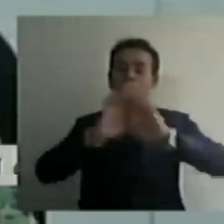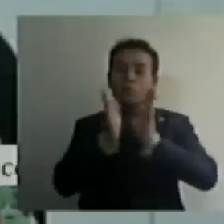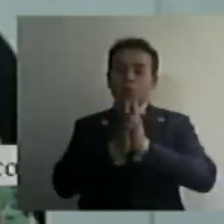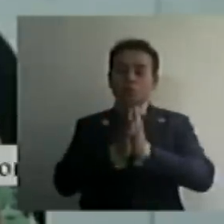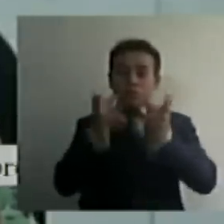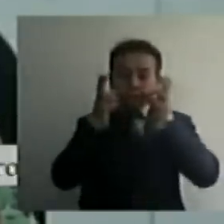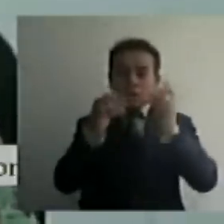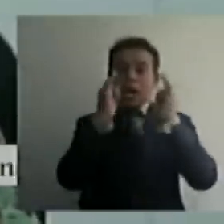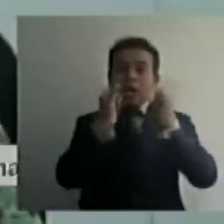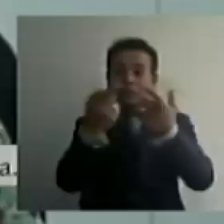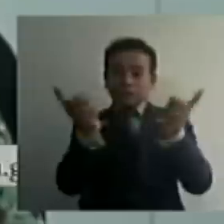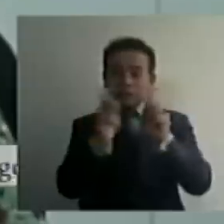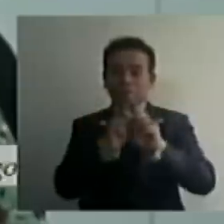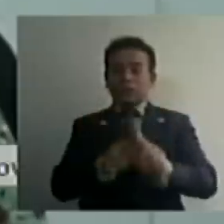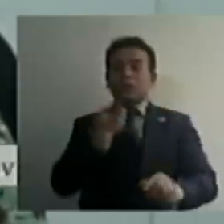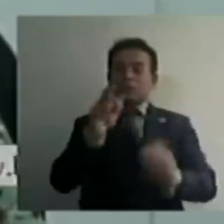৭৬৯৩টি।